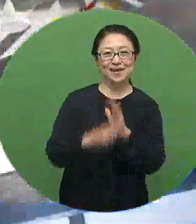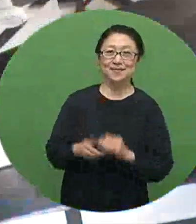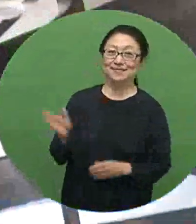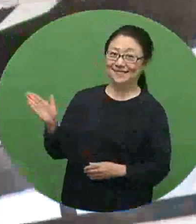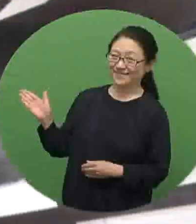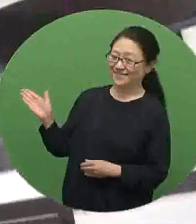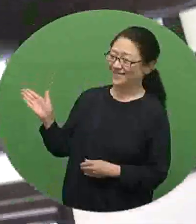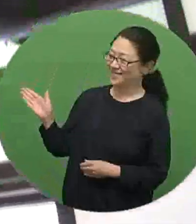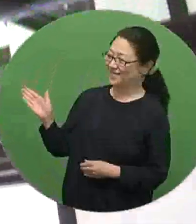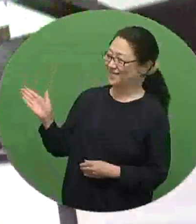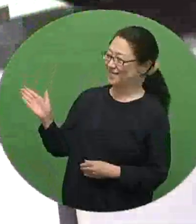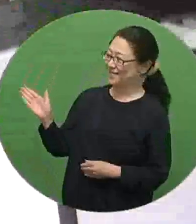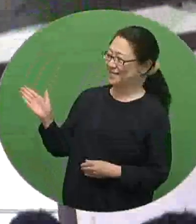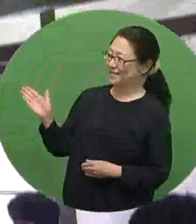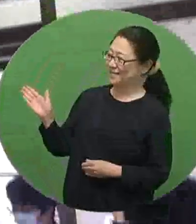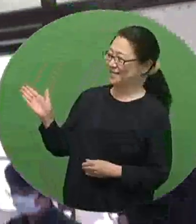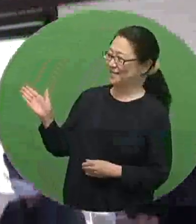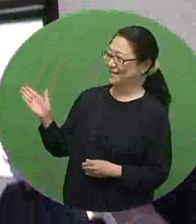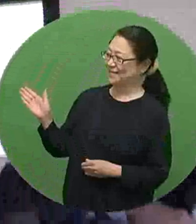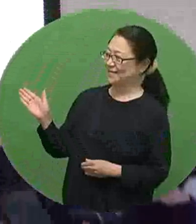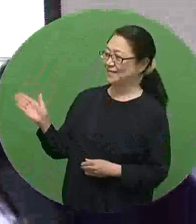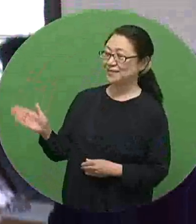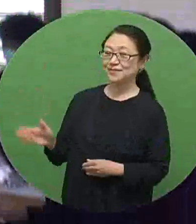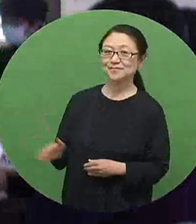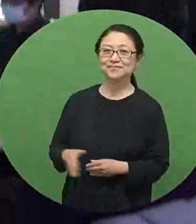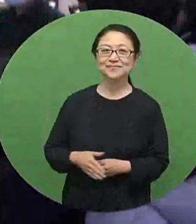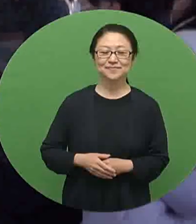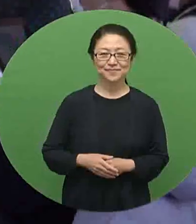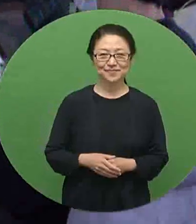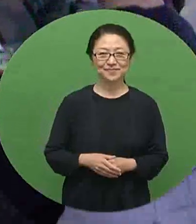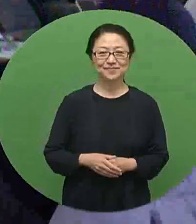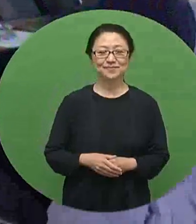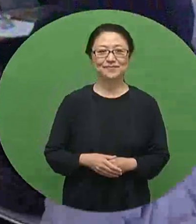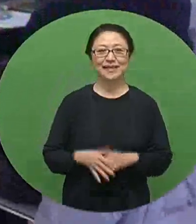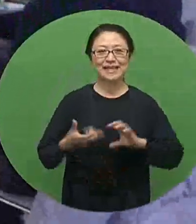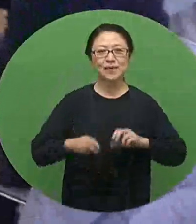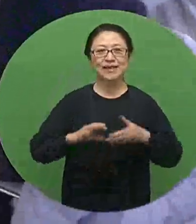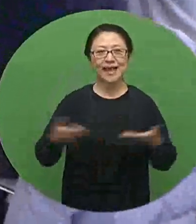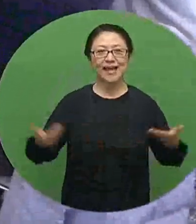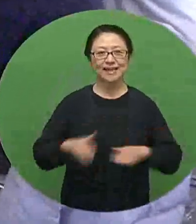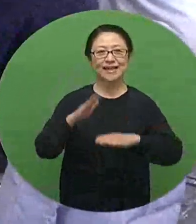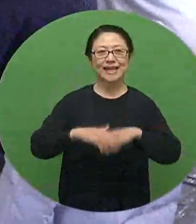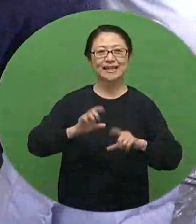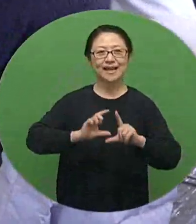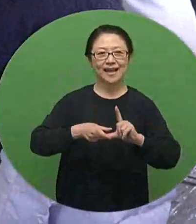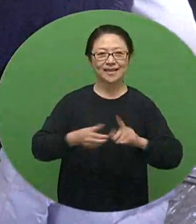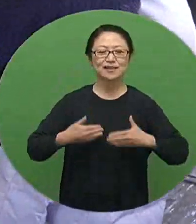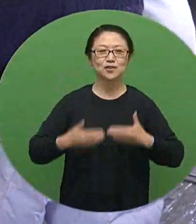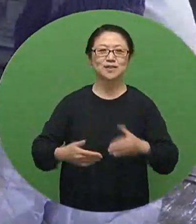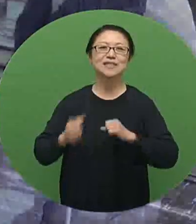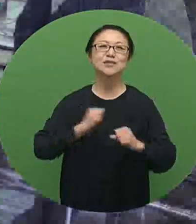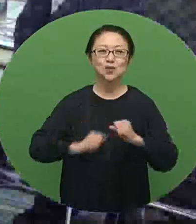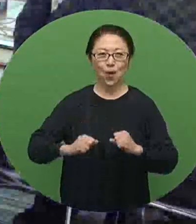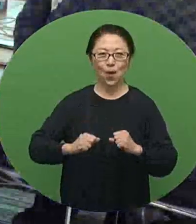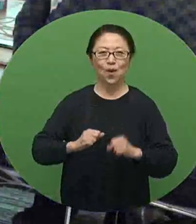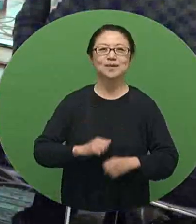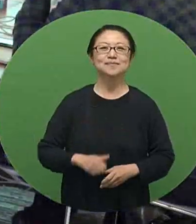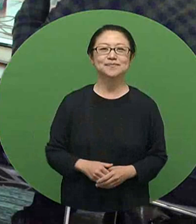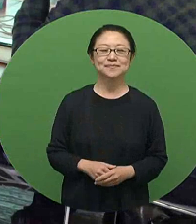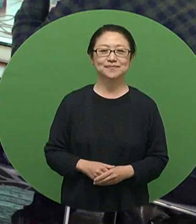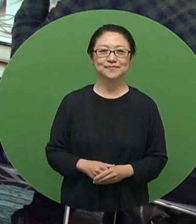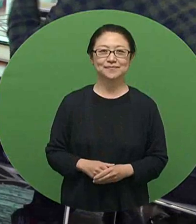のテーマは働き方改革を進めて選ばれる企業に、岩手働き方改革推進運